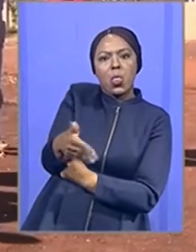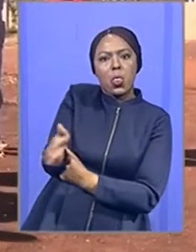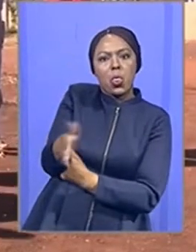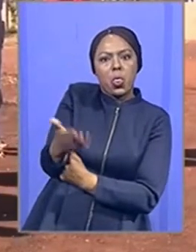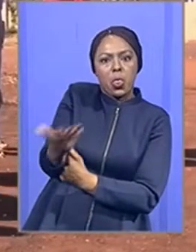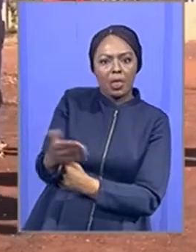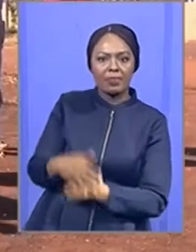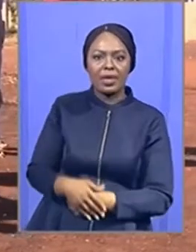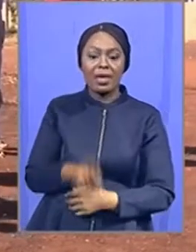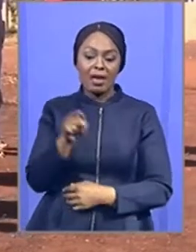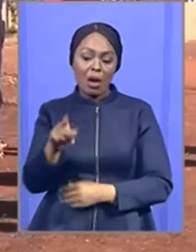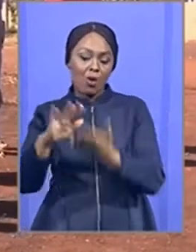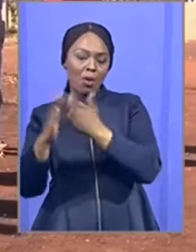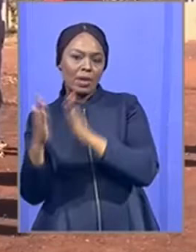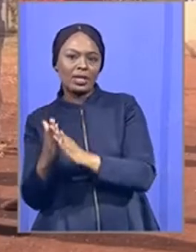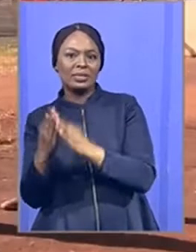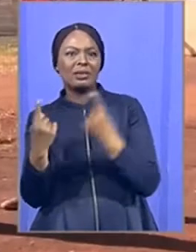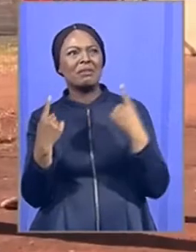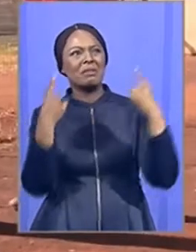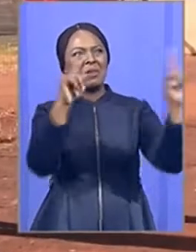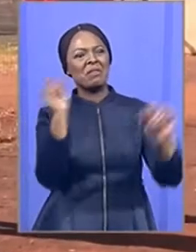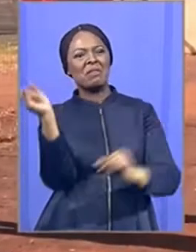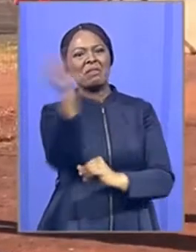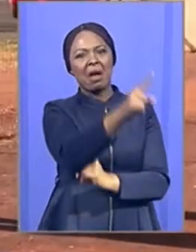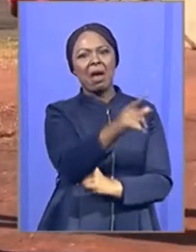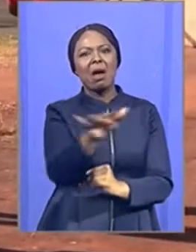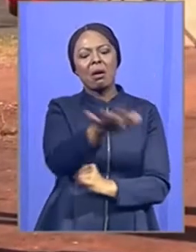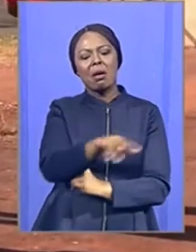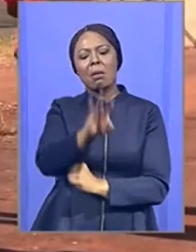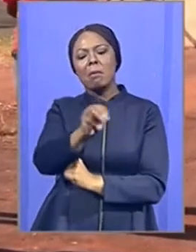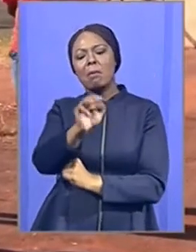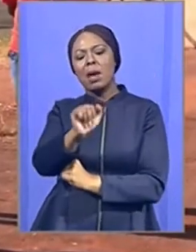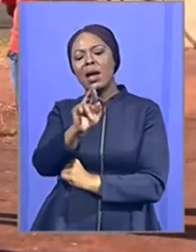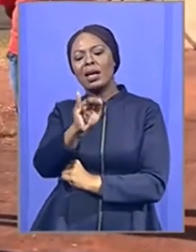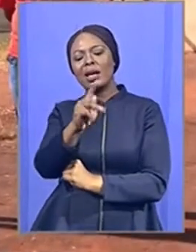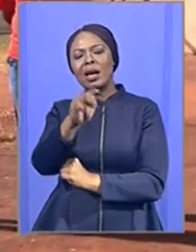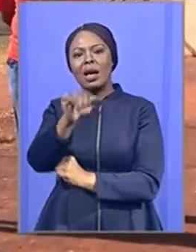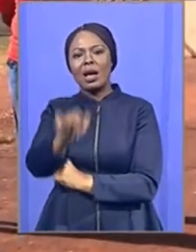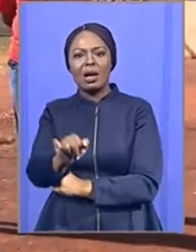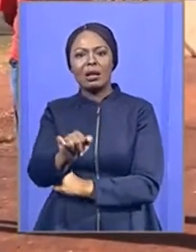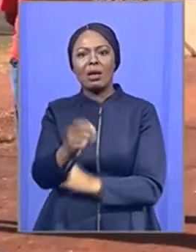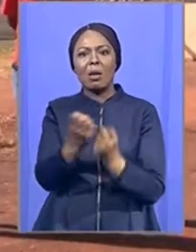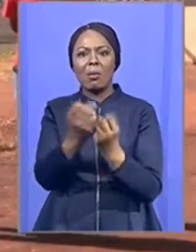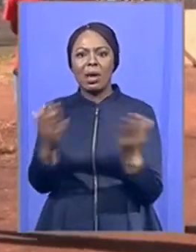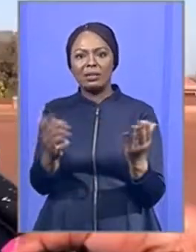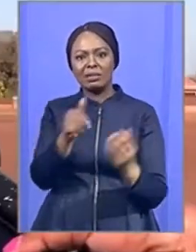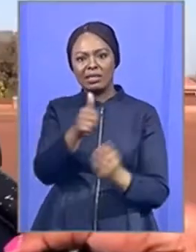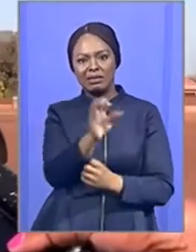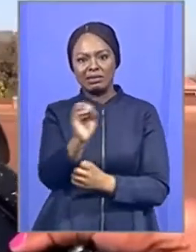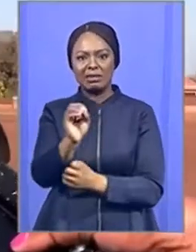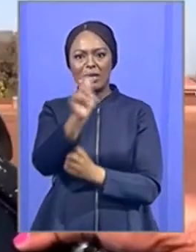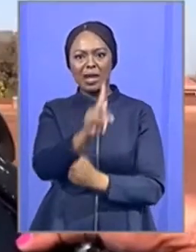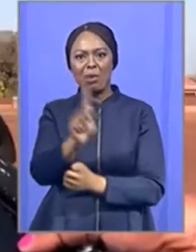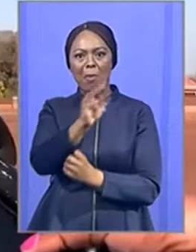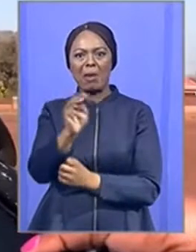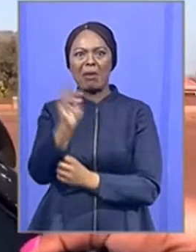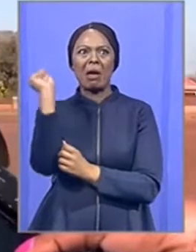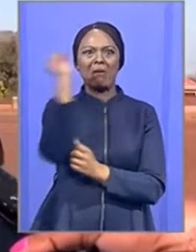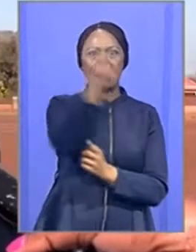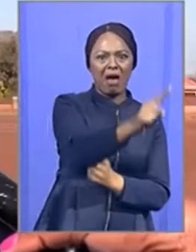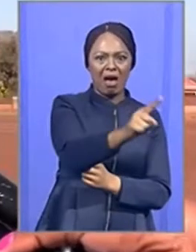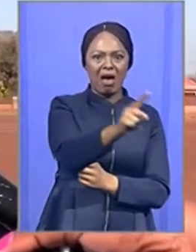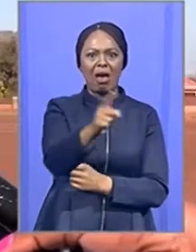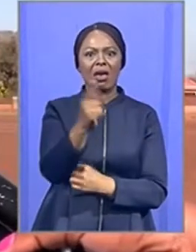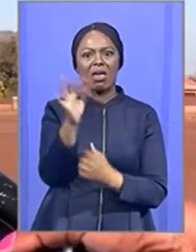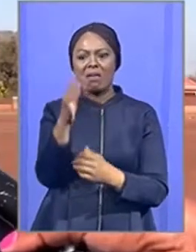ba dirisa seteišene sa sepodisi sa Marikana seo se leng sekgala sa dikilomitara di le 60. Ga re itse gore tshwanetse re etseng ka gore